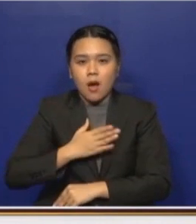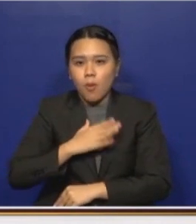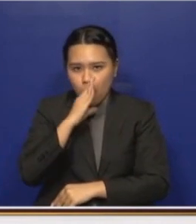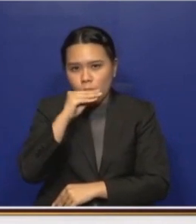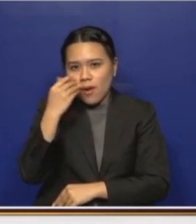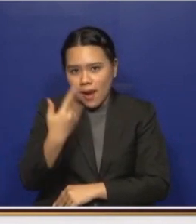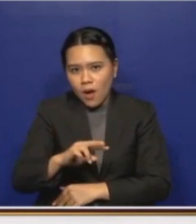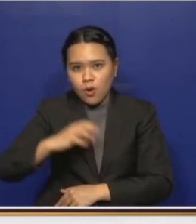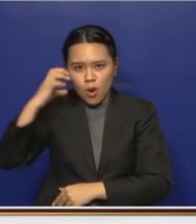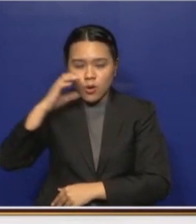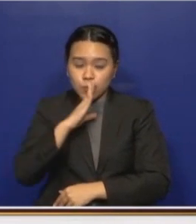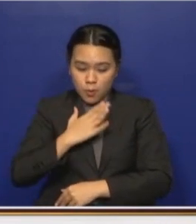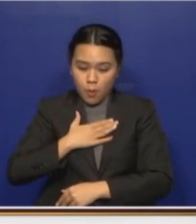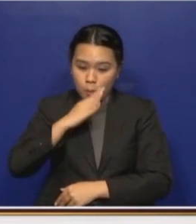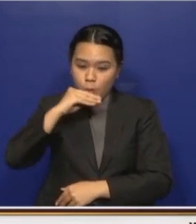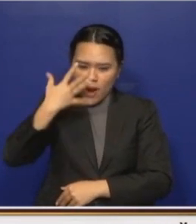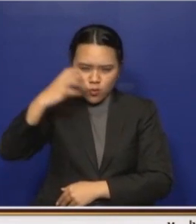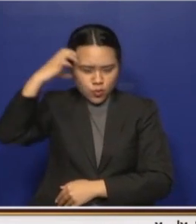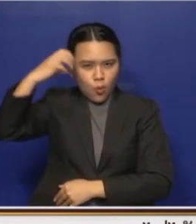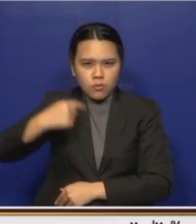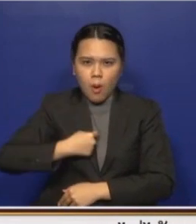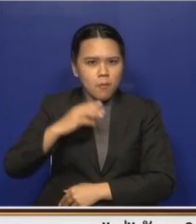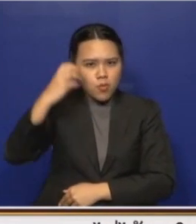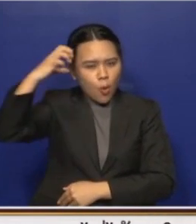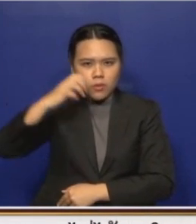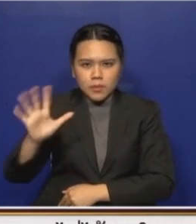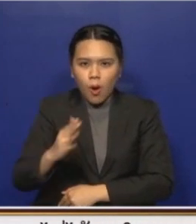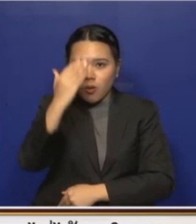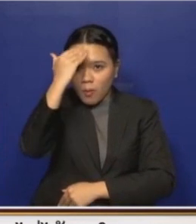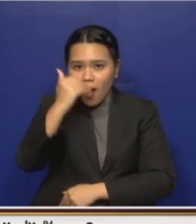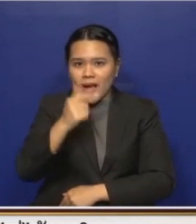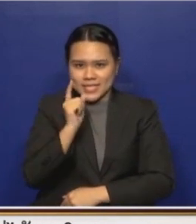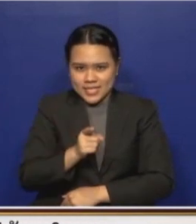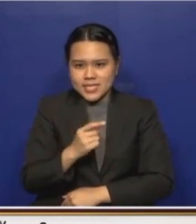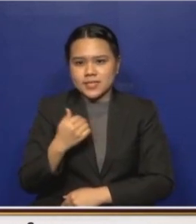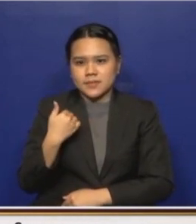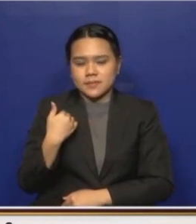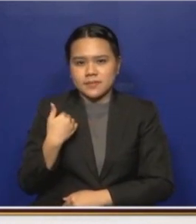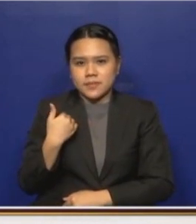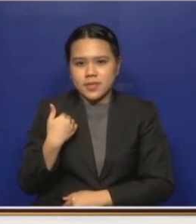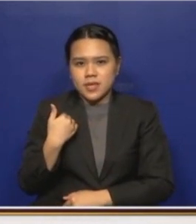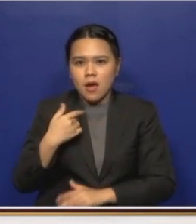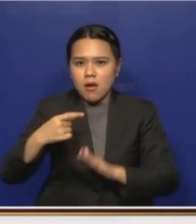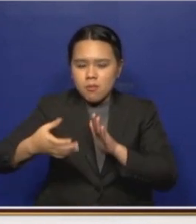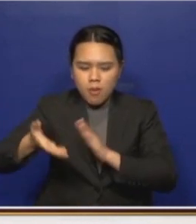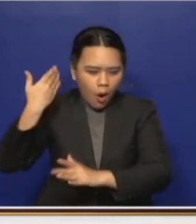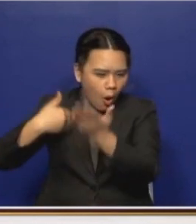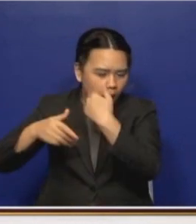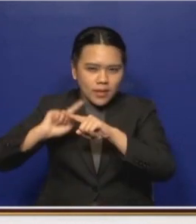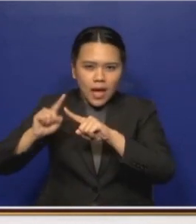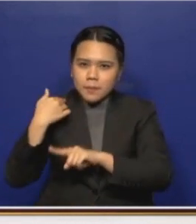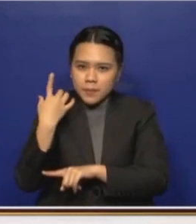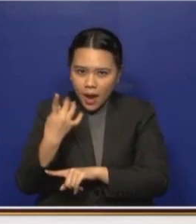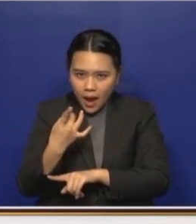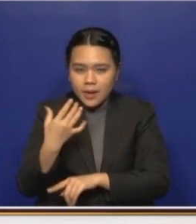หมดนะแล้วผมเตือนท่านก่อนนะข้อมูลความจริงและตัวเลขพิสูจน์ได้หมดทุกอันฮะท่านไปดูว่าเราเสีย